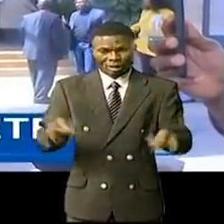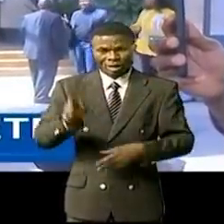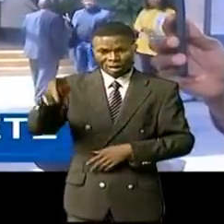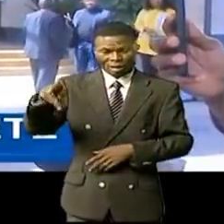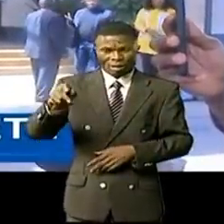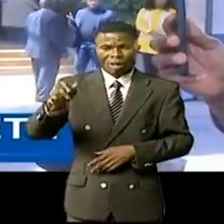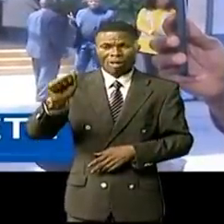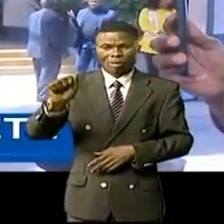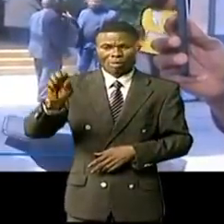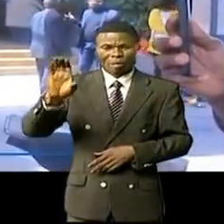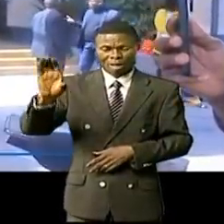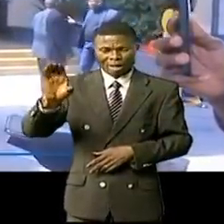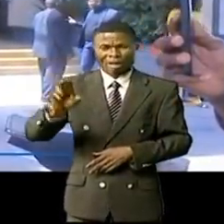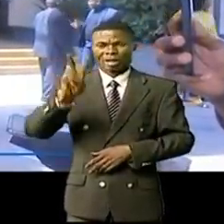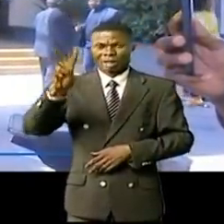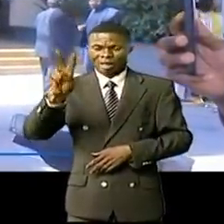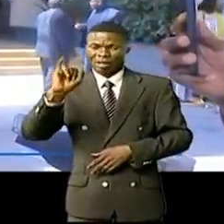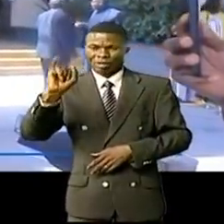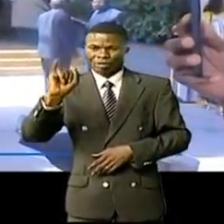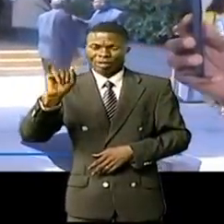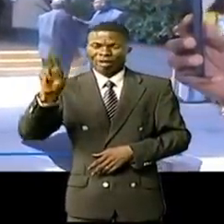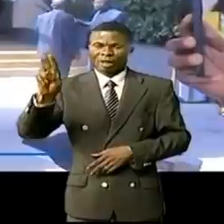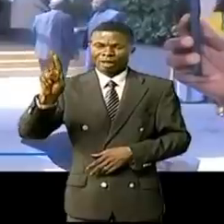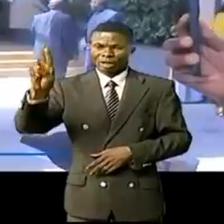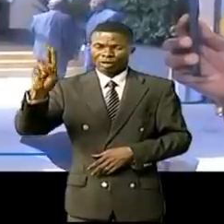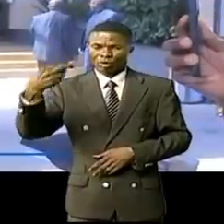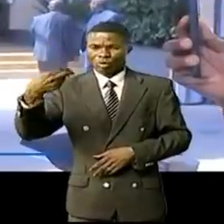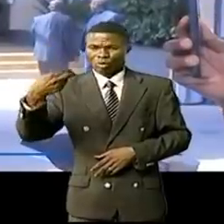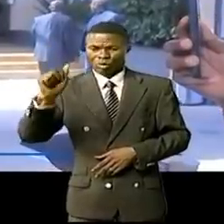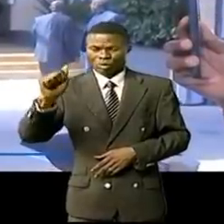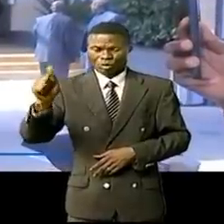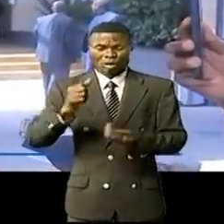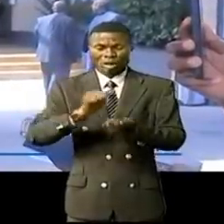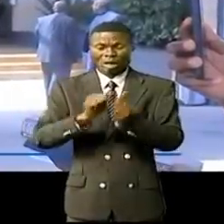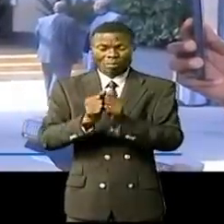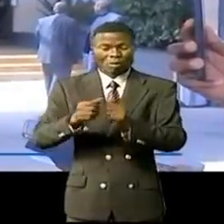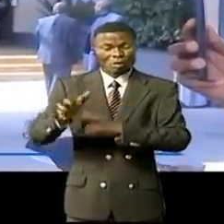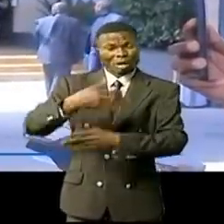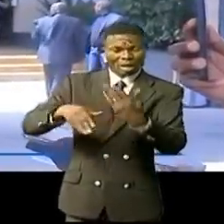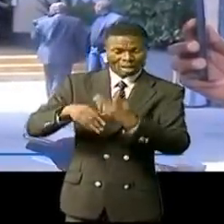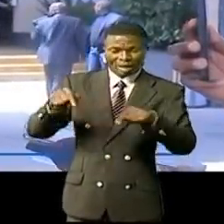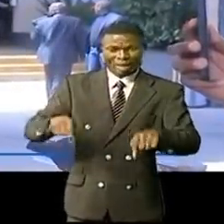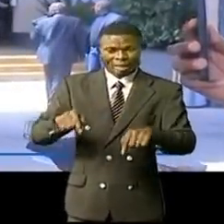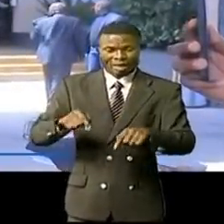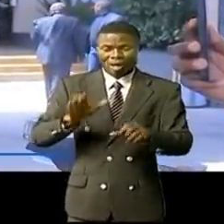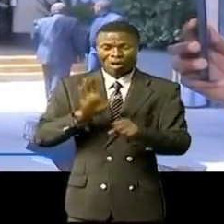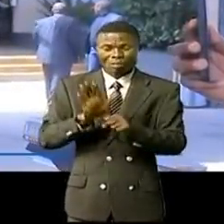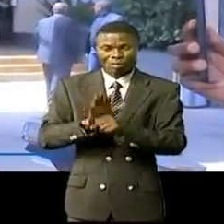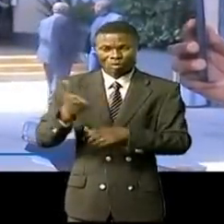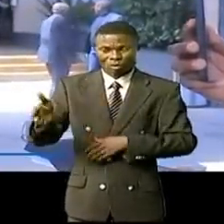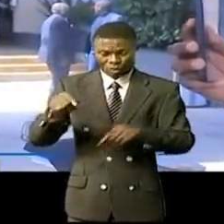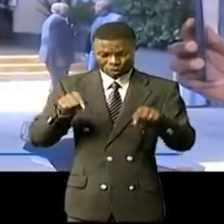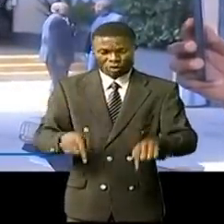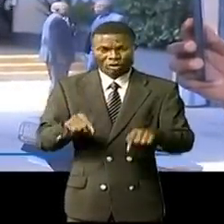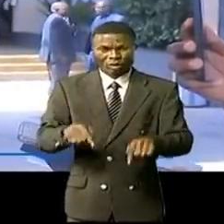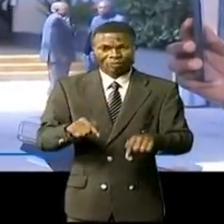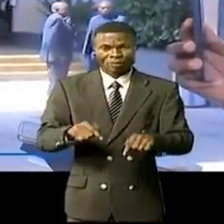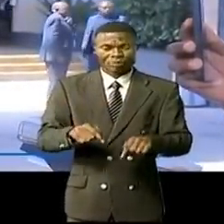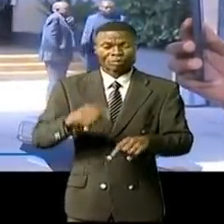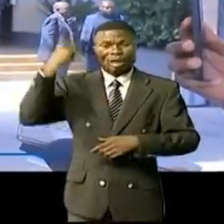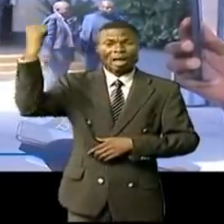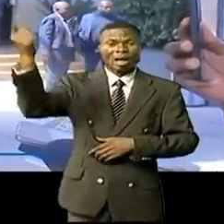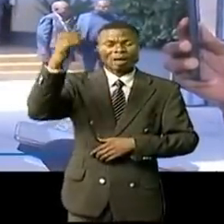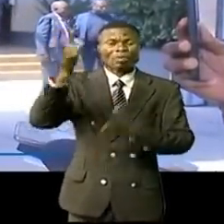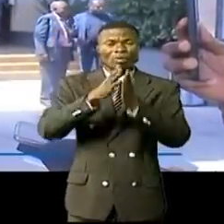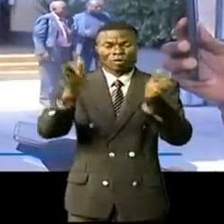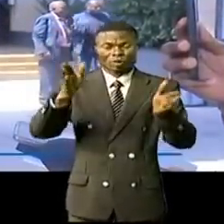du parc national de Virunga est très symbolique parce que la question d'insécurité, c'est ici à Virunga qu'elle est la plus forte. Aujourd'hui, à l'échelle nationale,